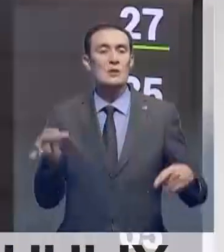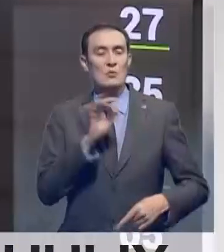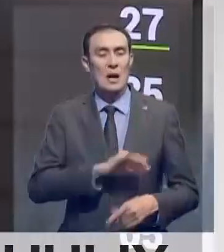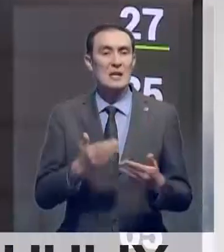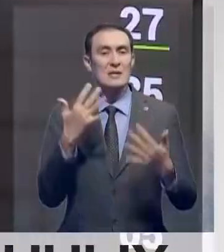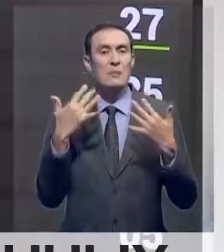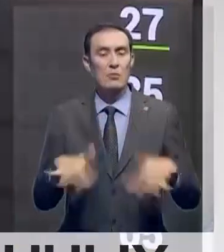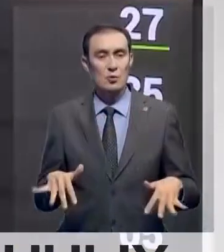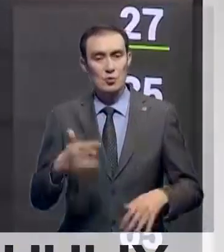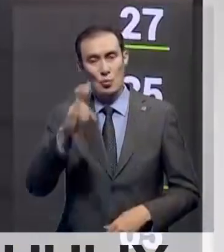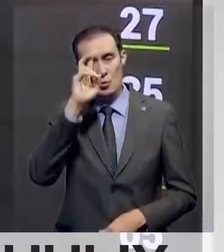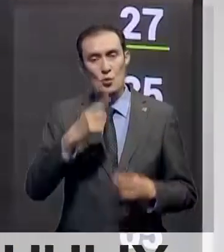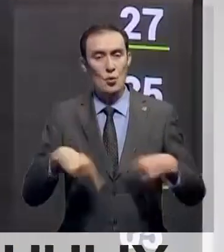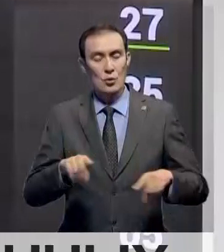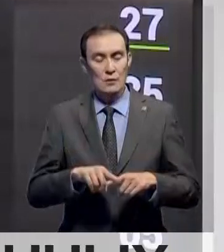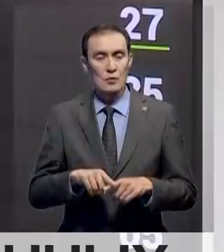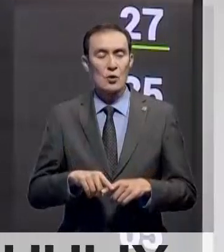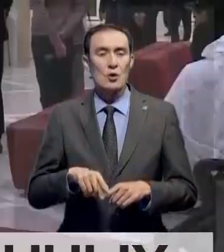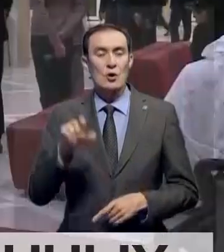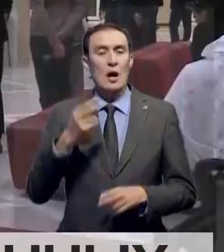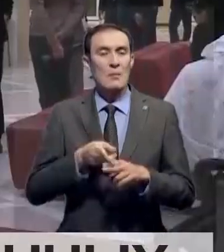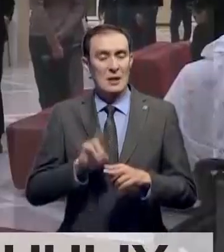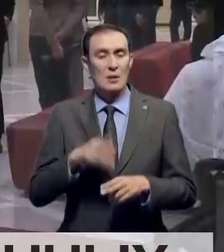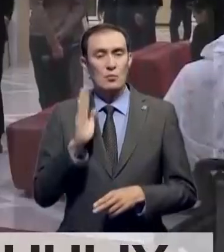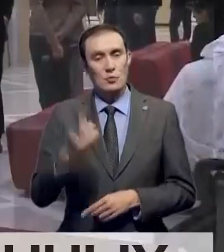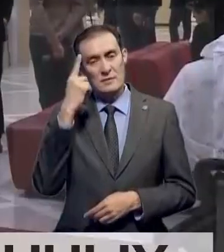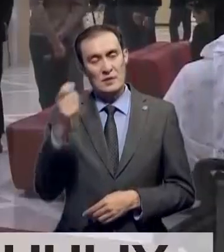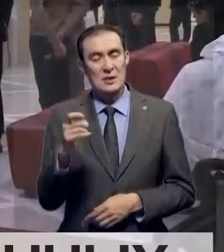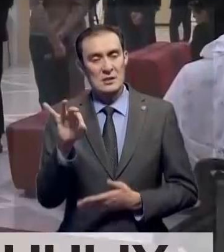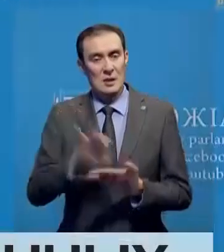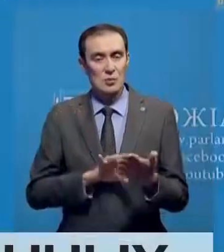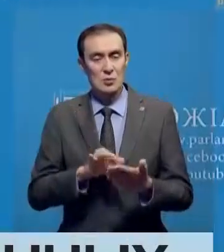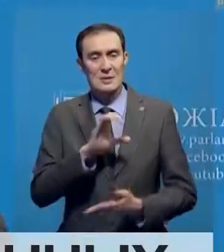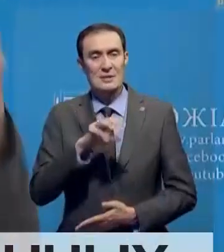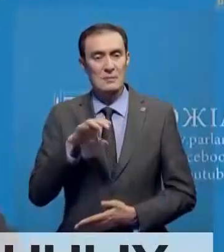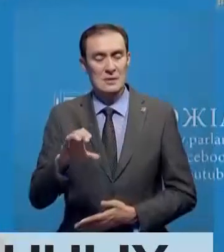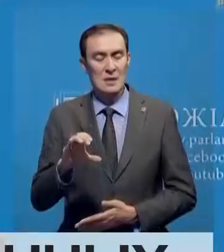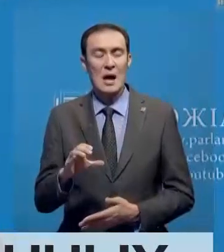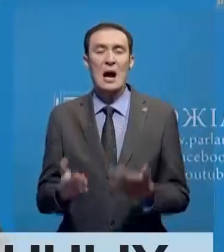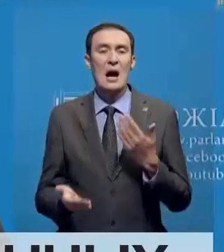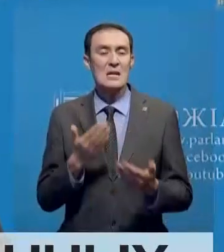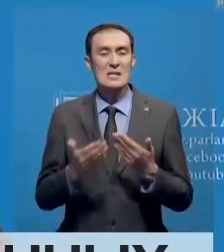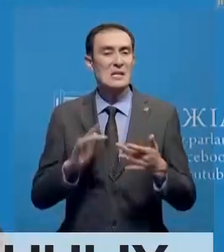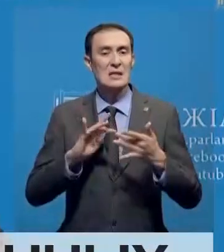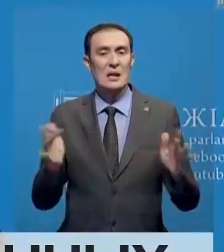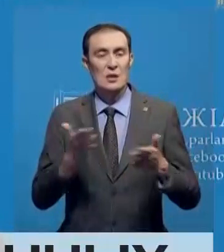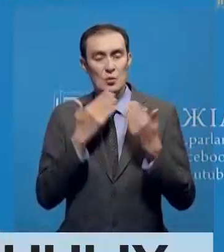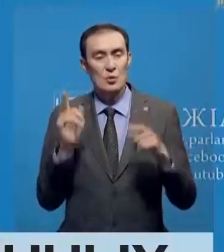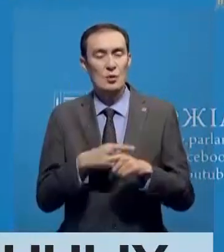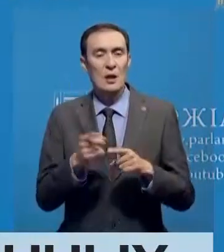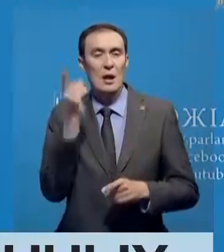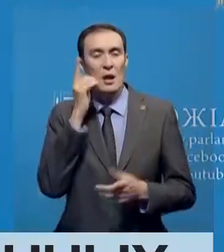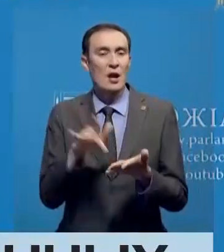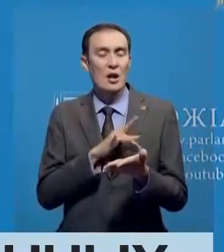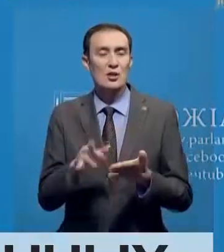все же утекут из госорганов, то собственников об этом тут же оповестят смс-кой. А как же, если нет интернета там или гаджетов? Как